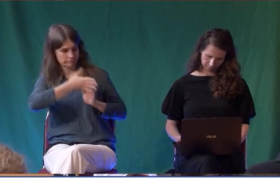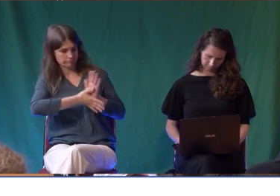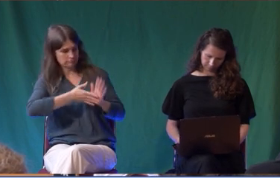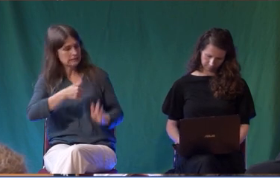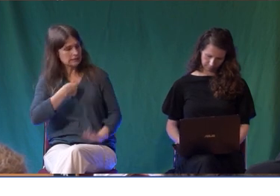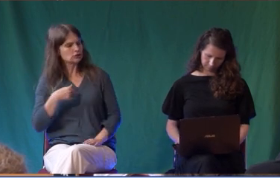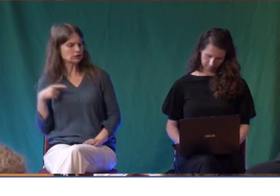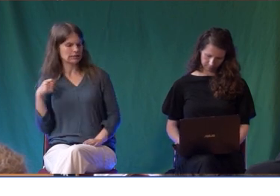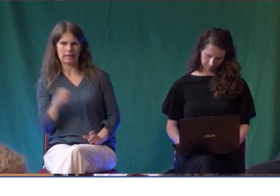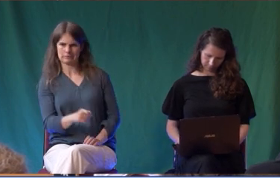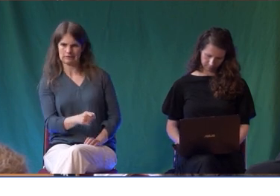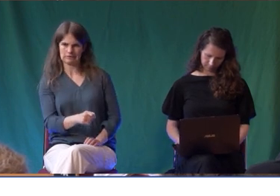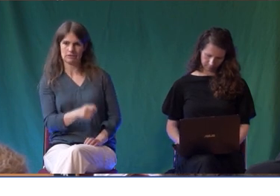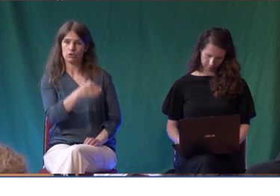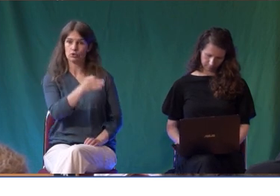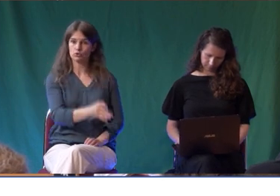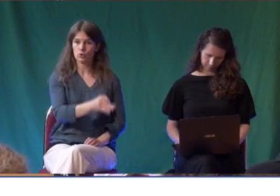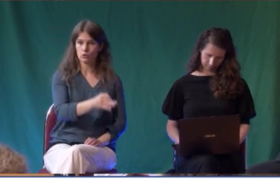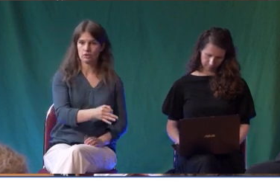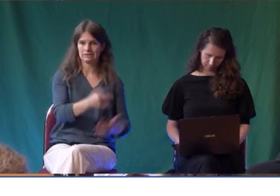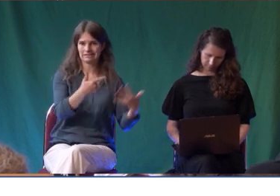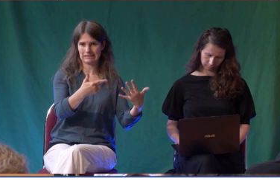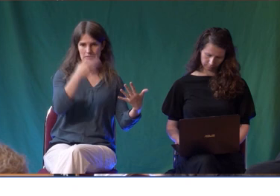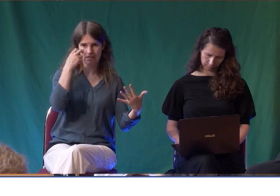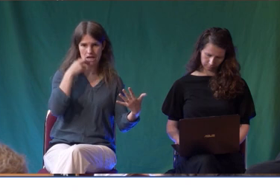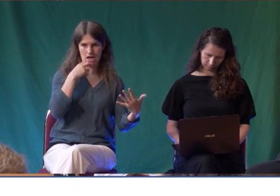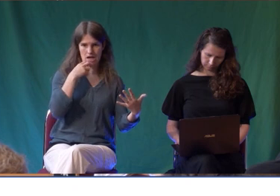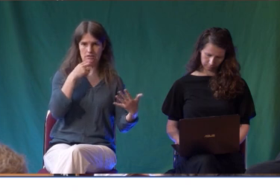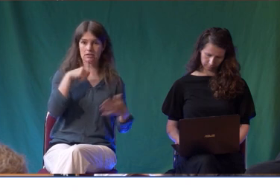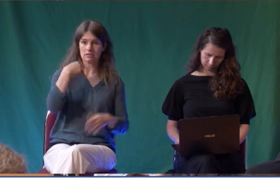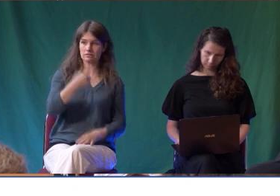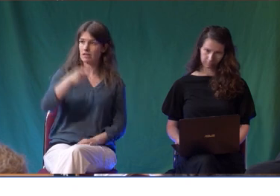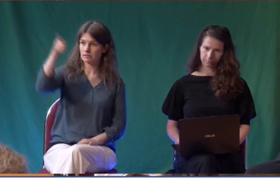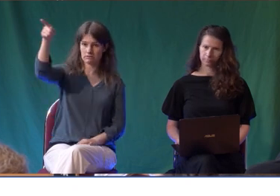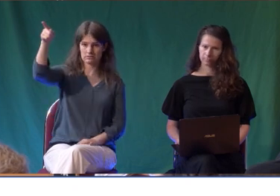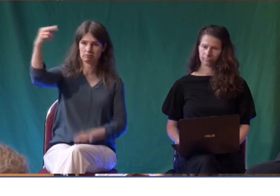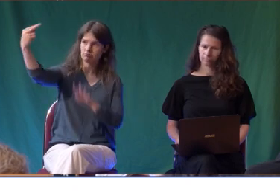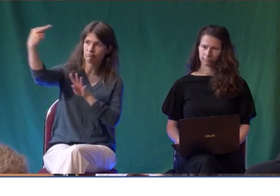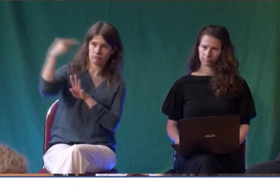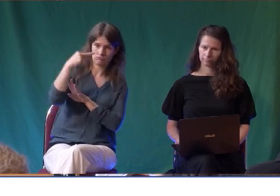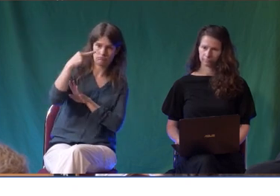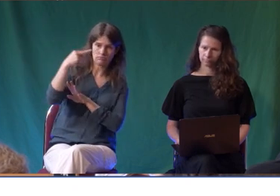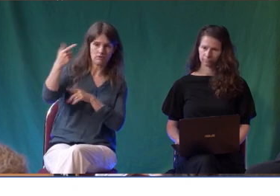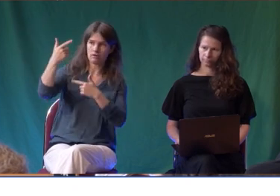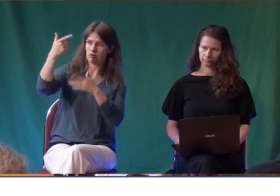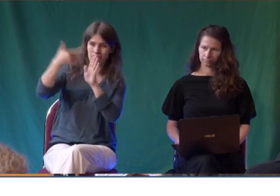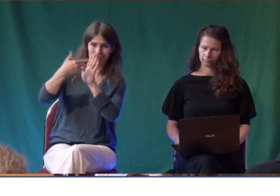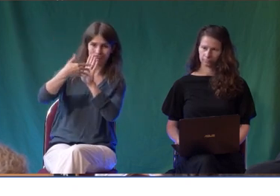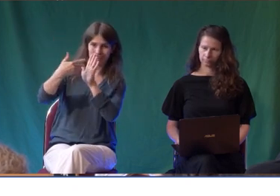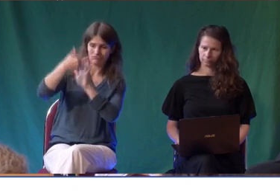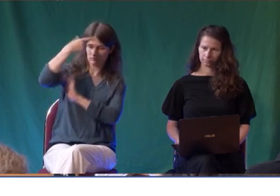Krebs die Tochter war sieben Jahre dann wurde ihr gesagt dass überfordert das Kind